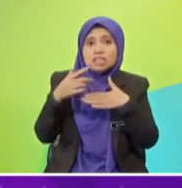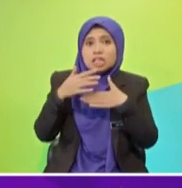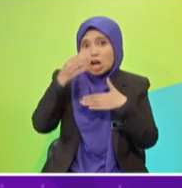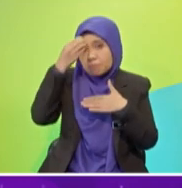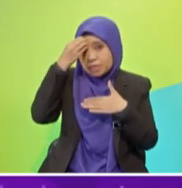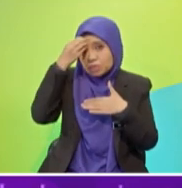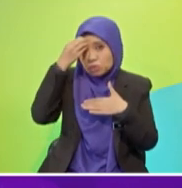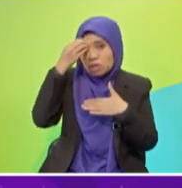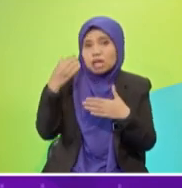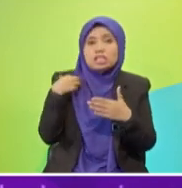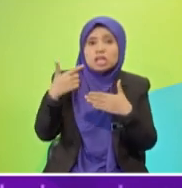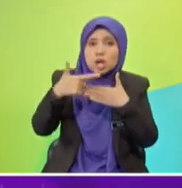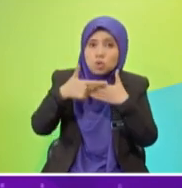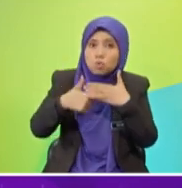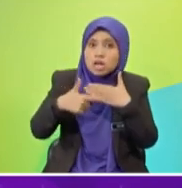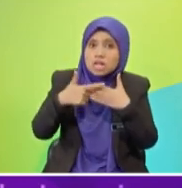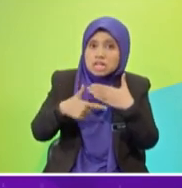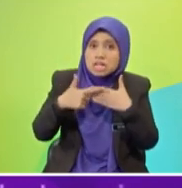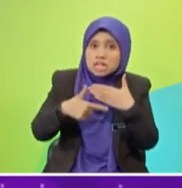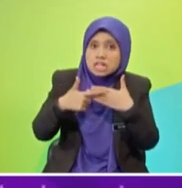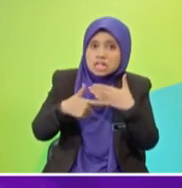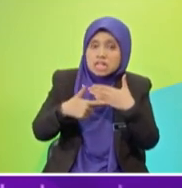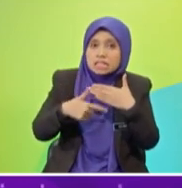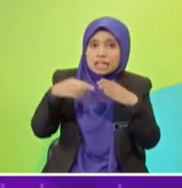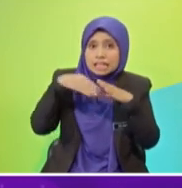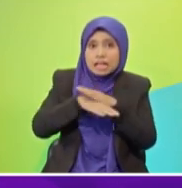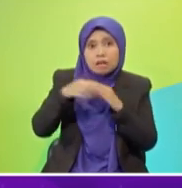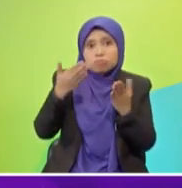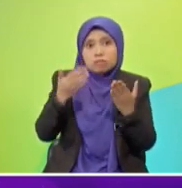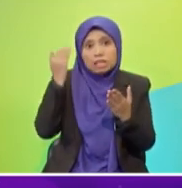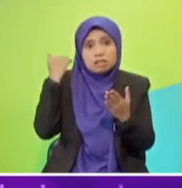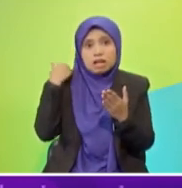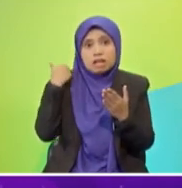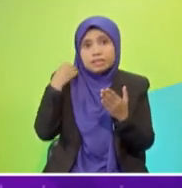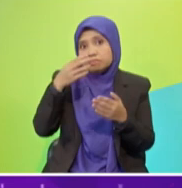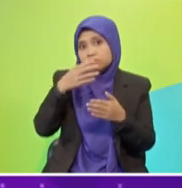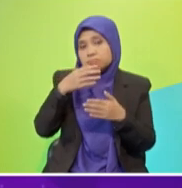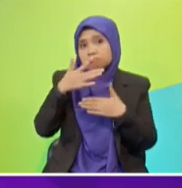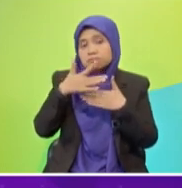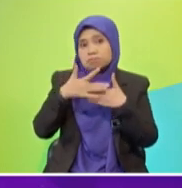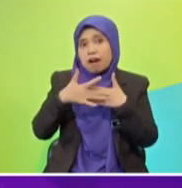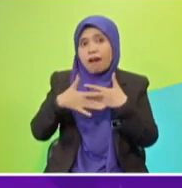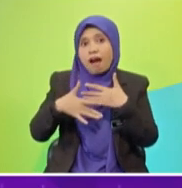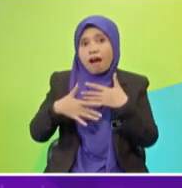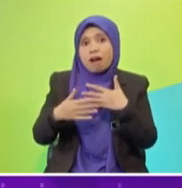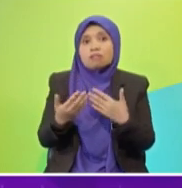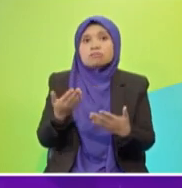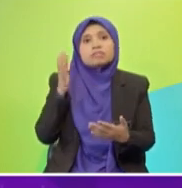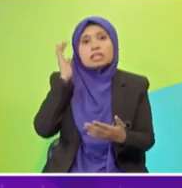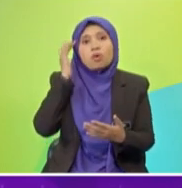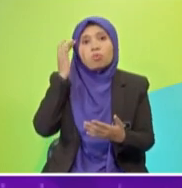kita kita tak nak dia bela hutang kadang-kadang kan disuruh enggak bisa oh nanti jangan